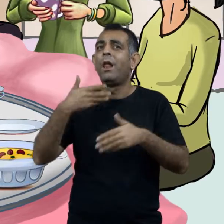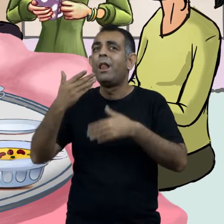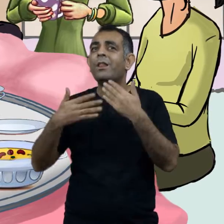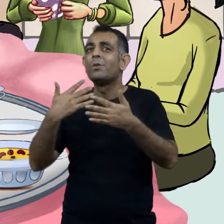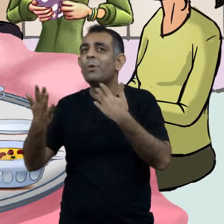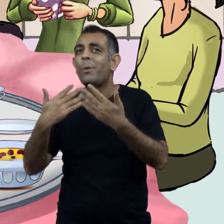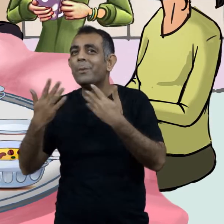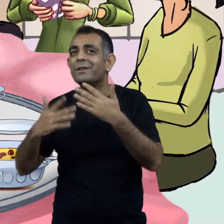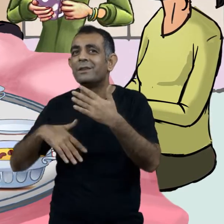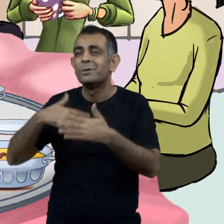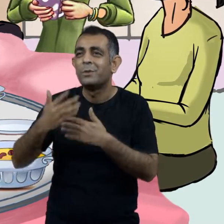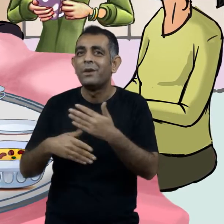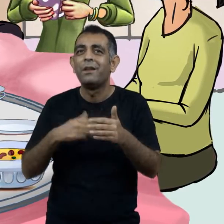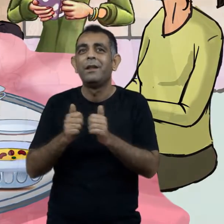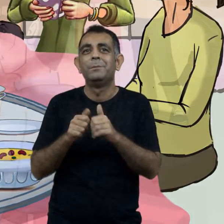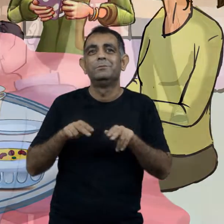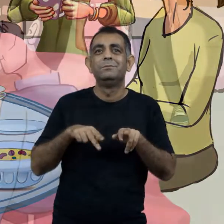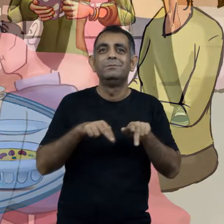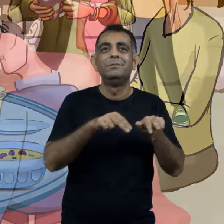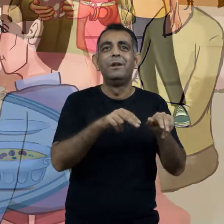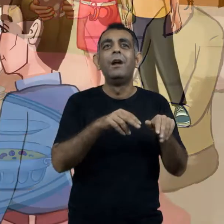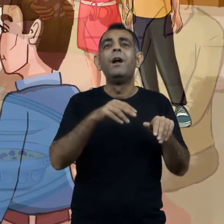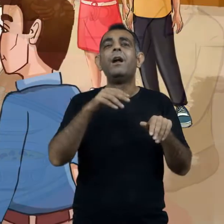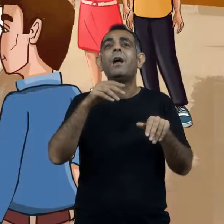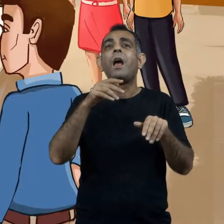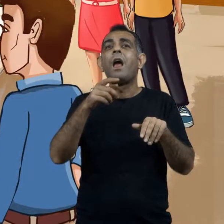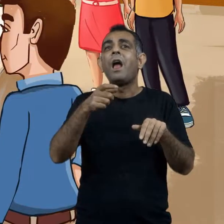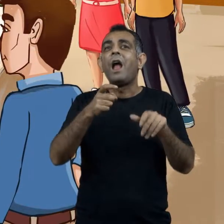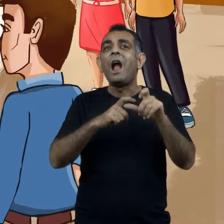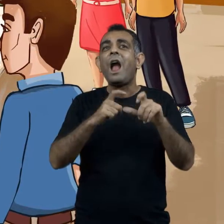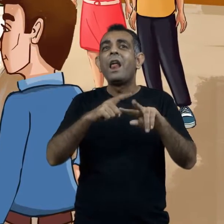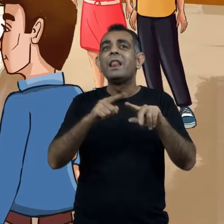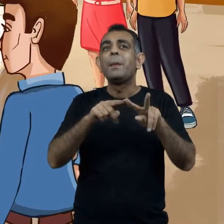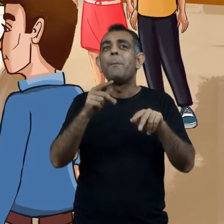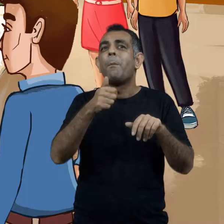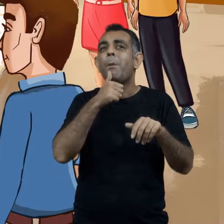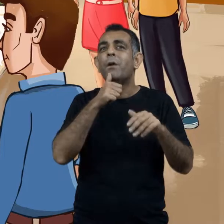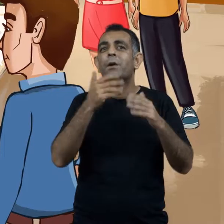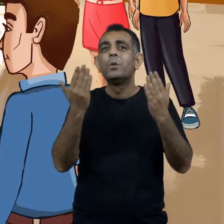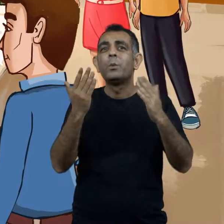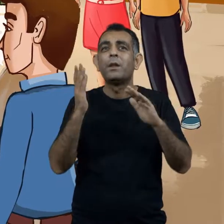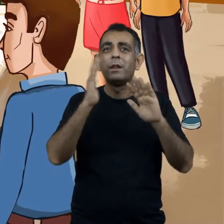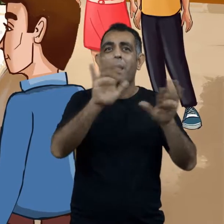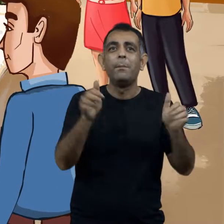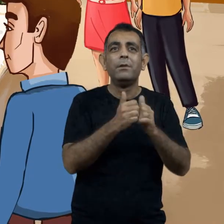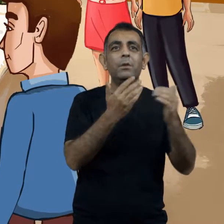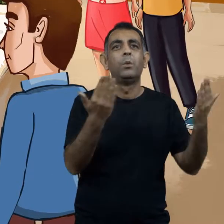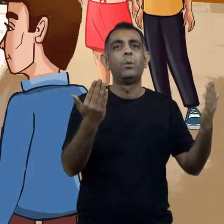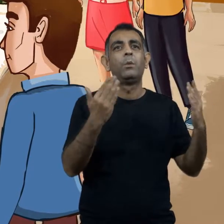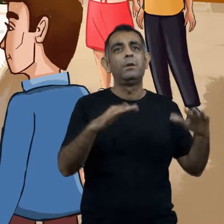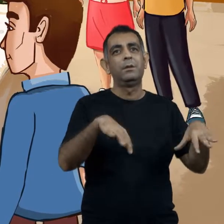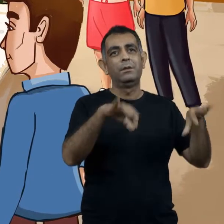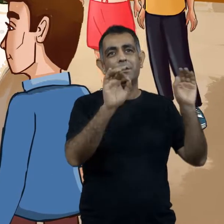uzadıya süren tatlı bir sohbetten sonra yola koyuldular. Önce Gani Baba türbesine gidip hep birlikte dua